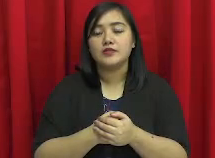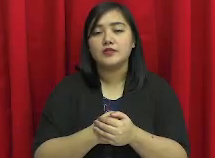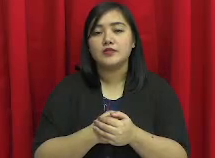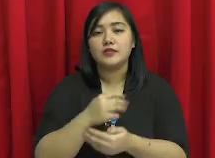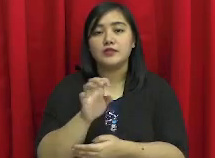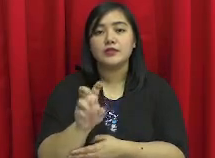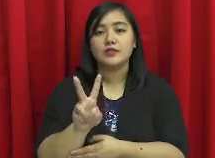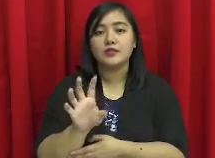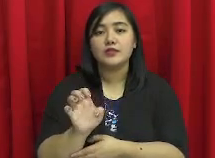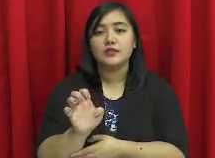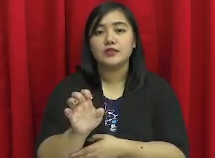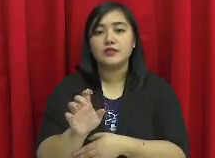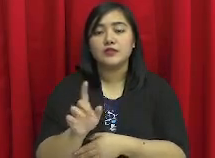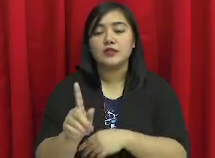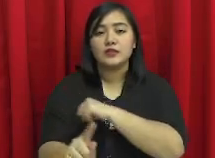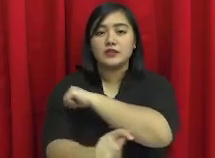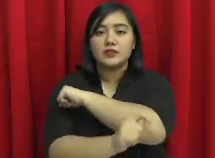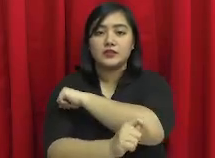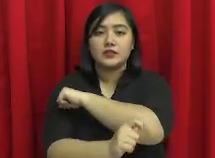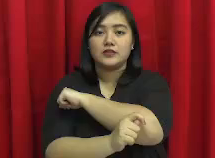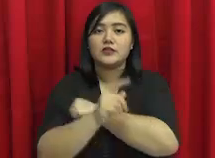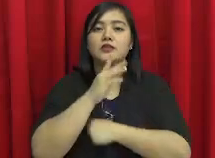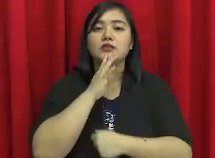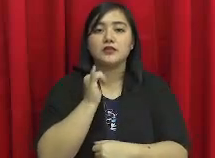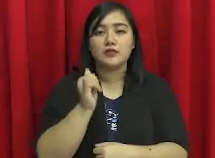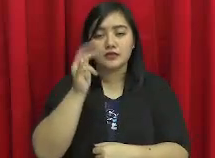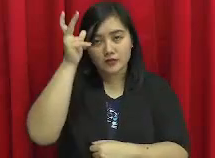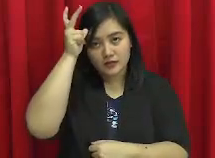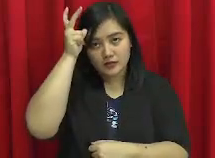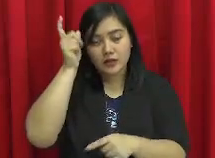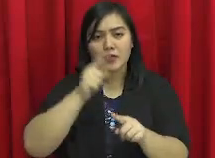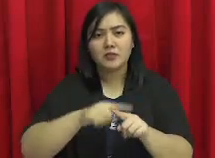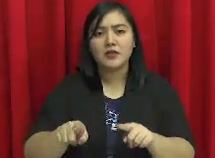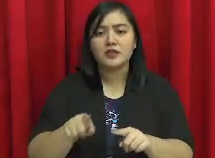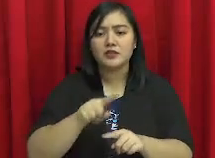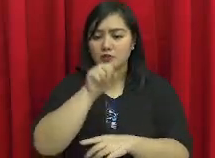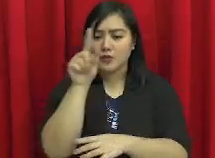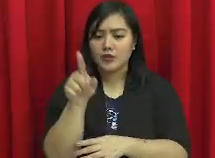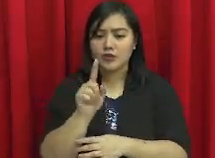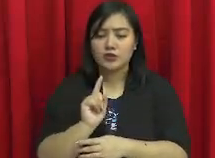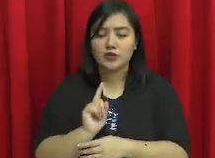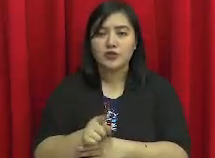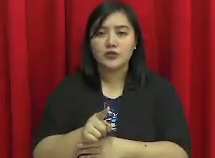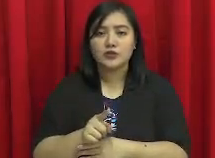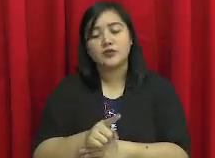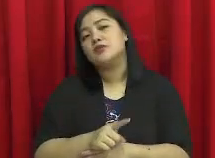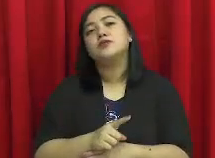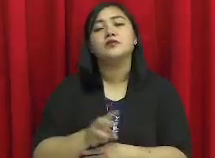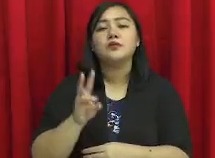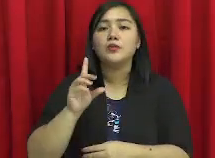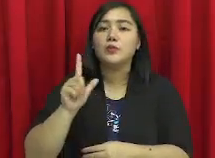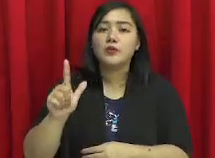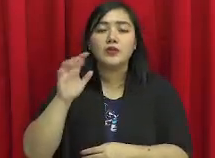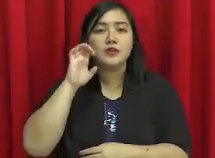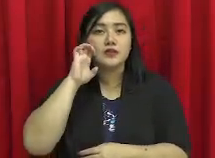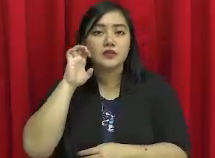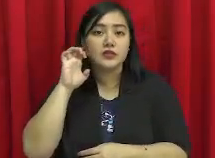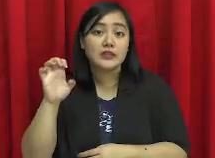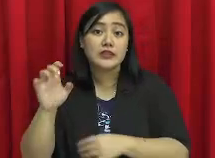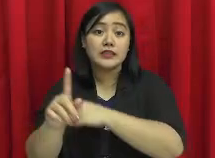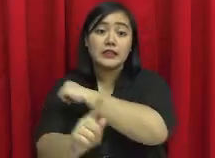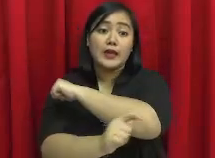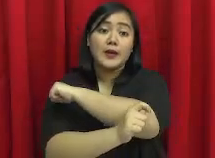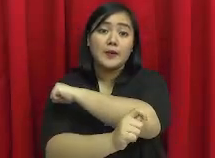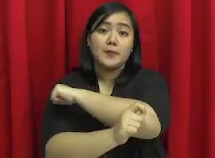by Satan. But the question is, merong isang pwede tayong ilagay na katanungan dyan, Sir Conrad, will she be